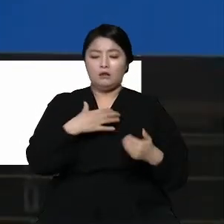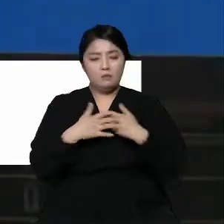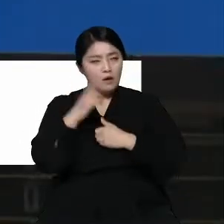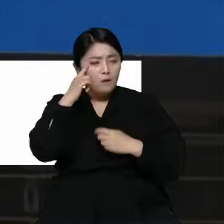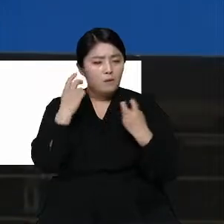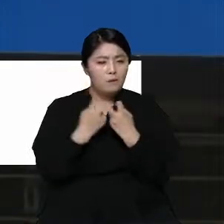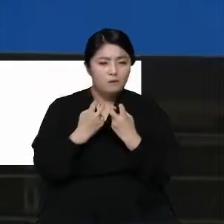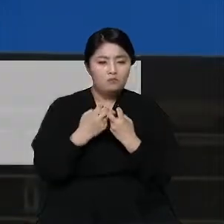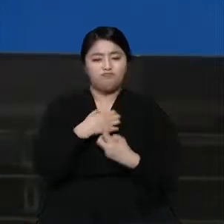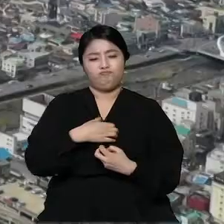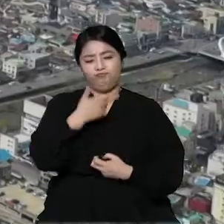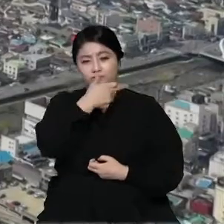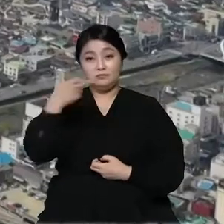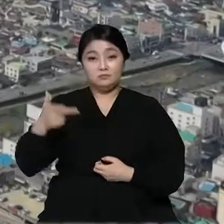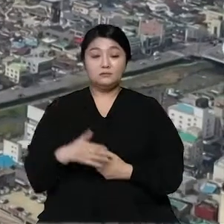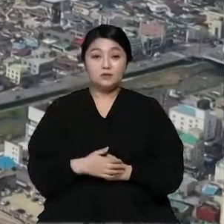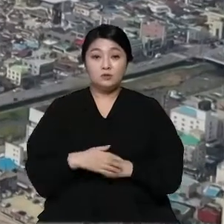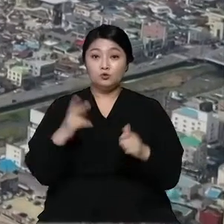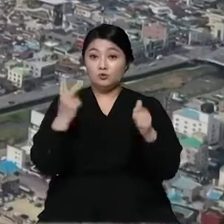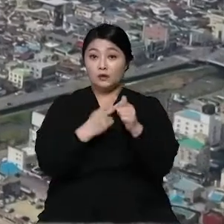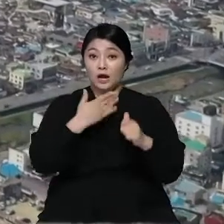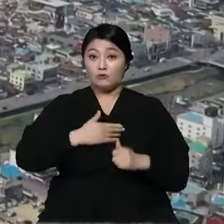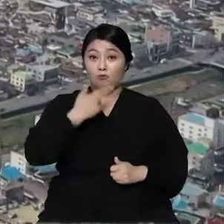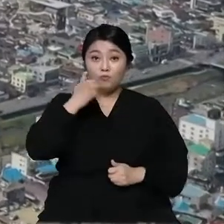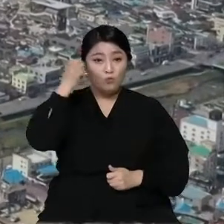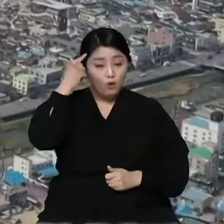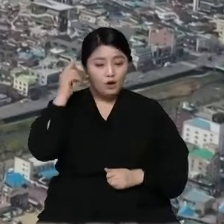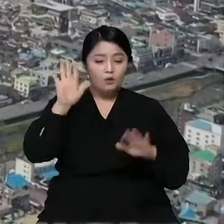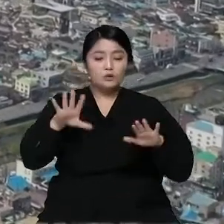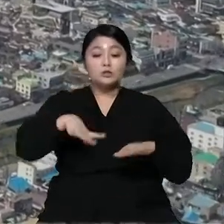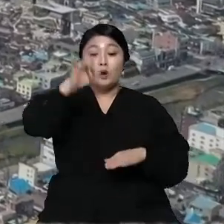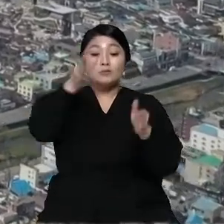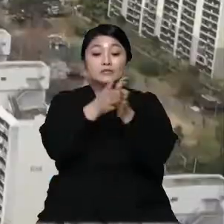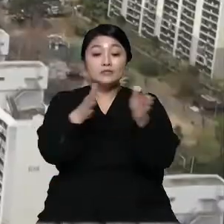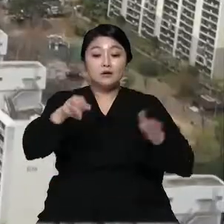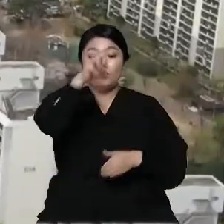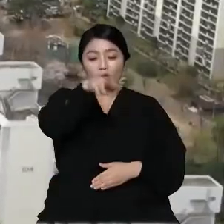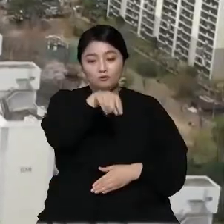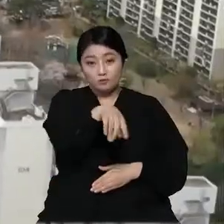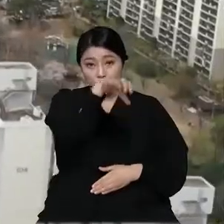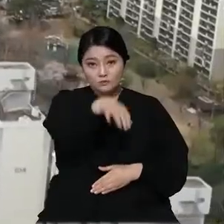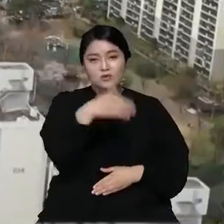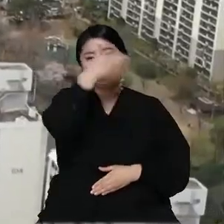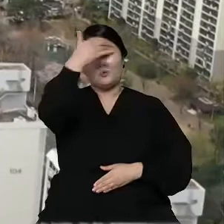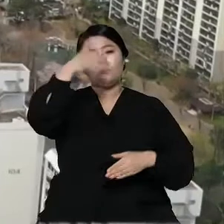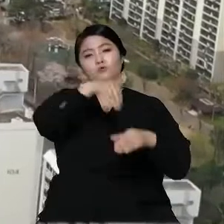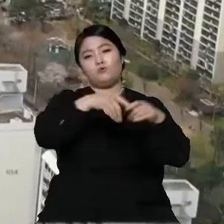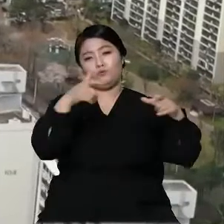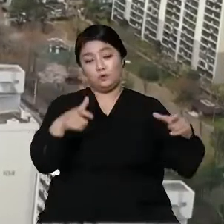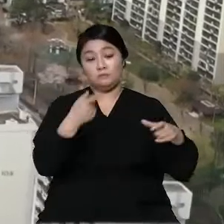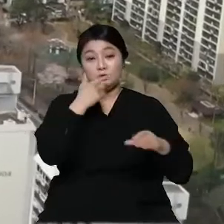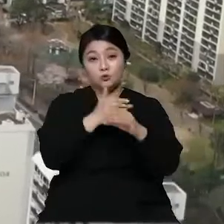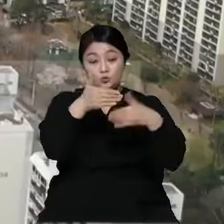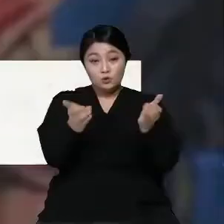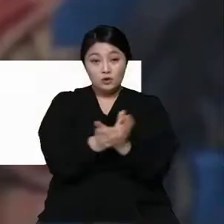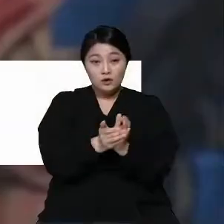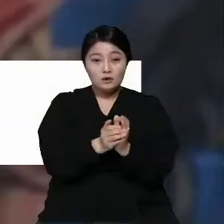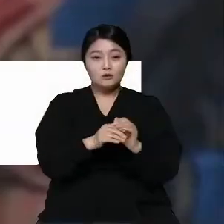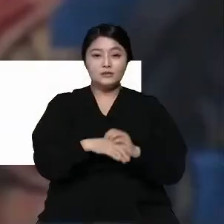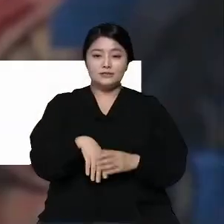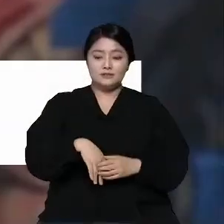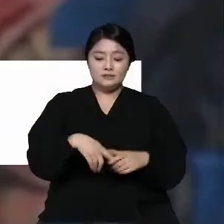셈법이 복잡합니다. 두 번째 변수는 광주에서 처음 도입된 청년 선거구입니다. 민주당은 광주